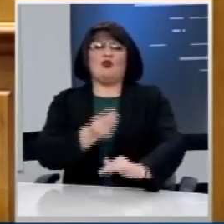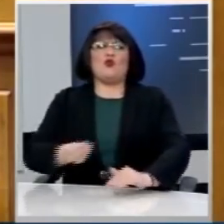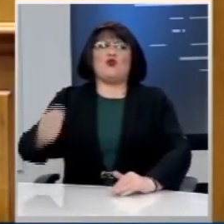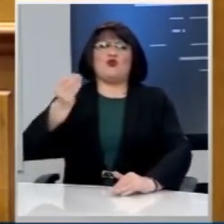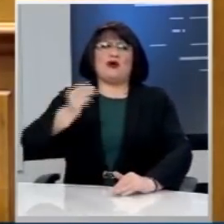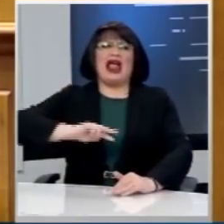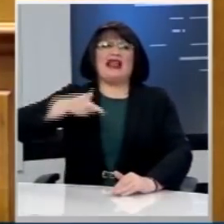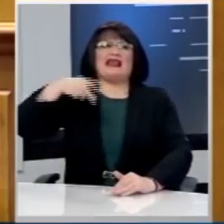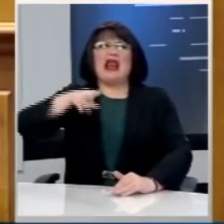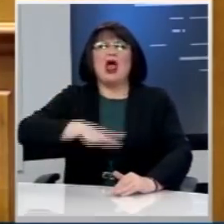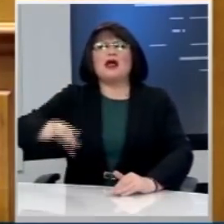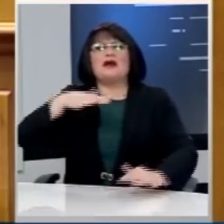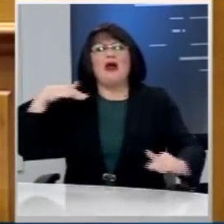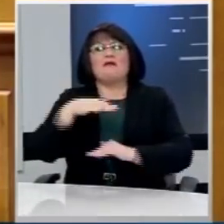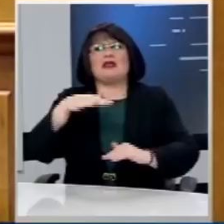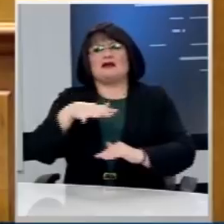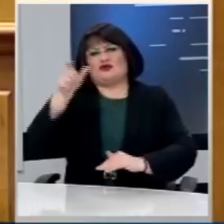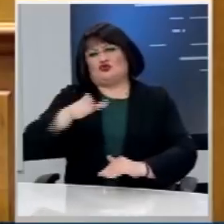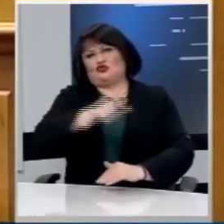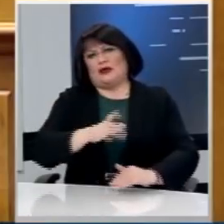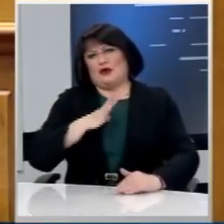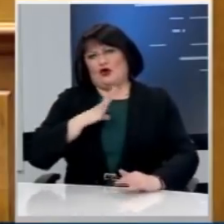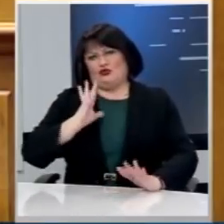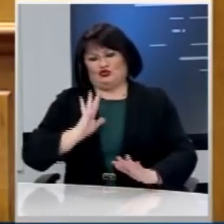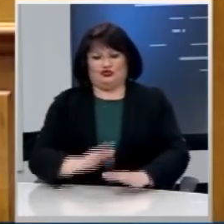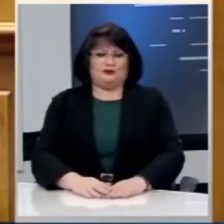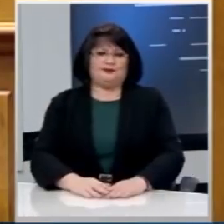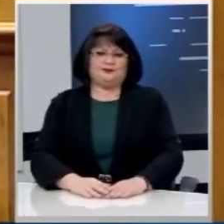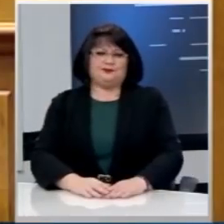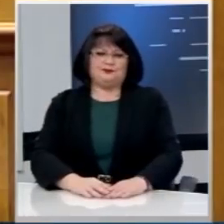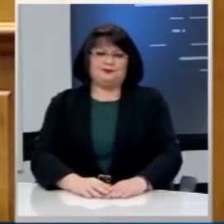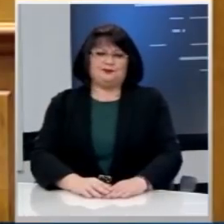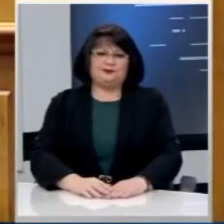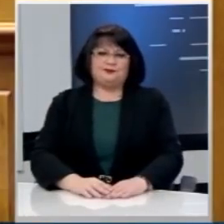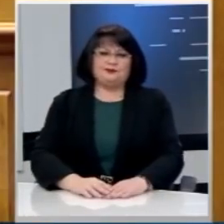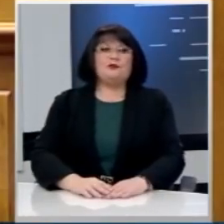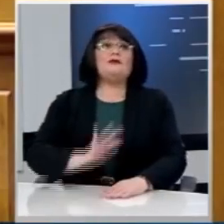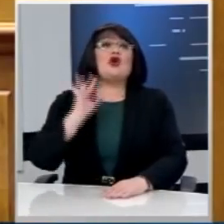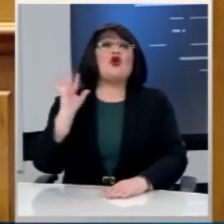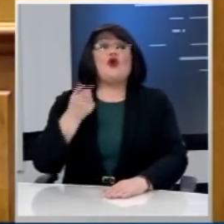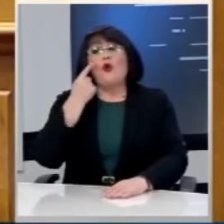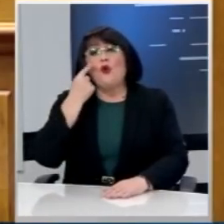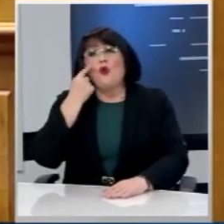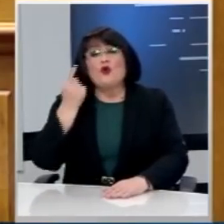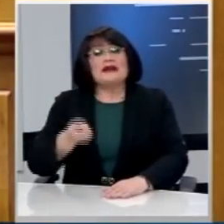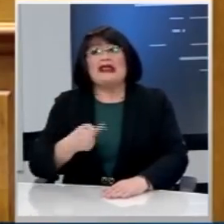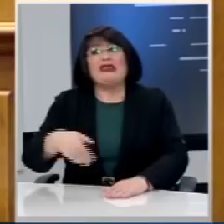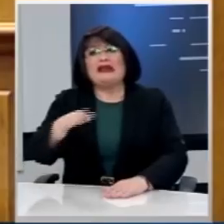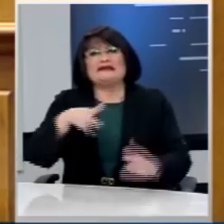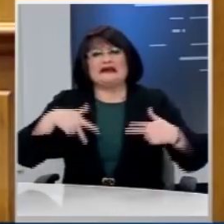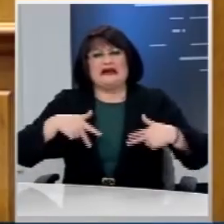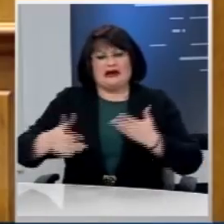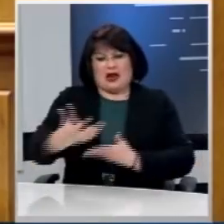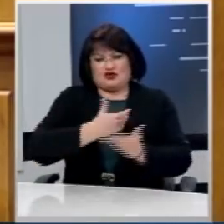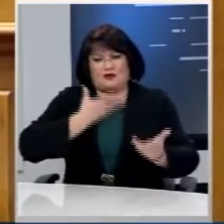κλιμάκωση της αντιλαϊκής επίθεσης. Όποια πλευρά και αν εξετάσει κανείς από την διάρθρωση των κρατικών